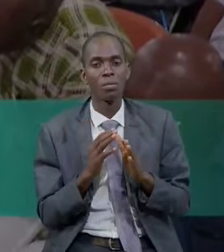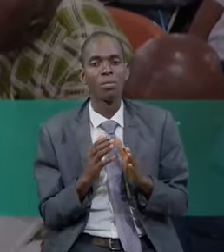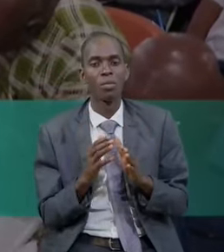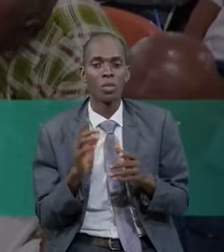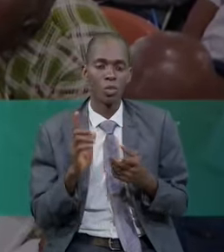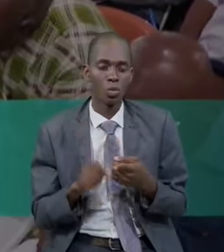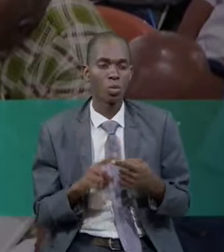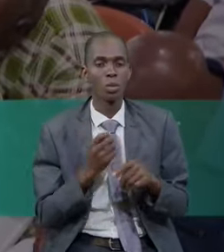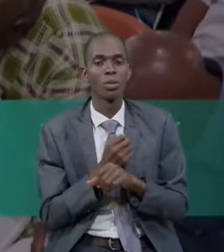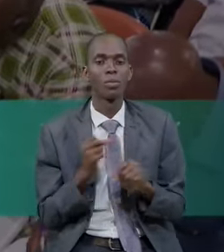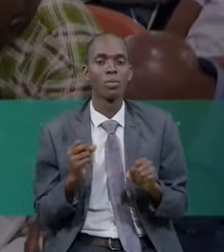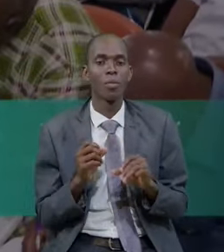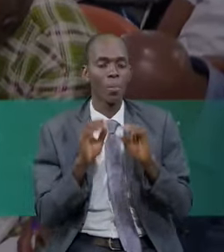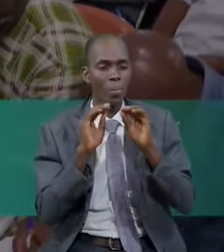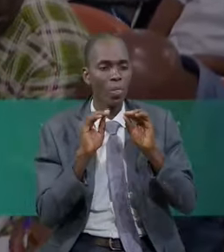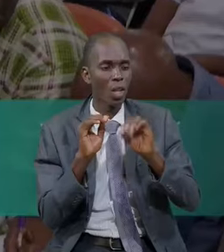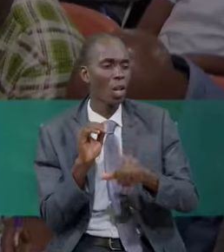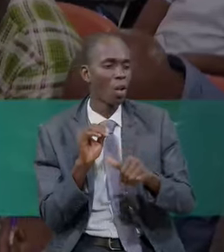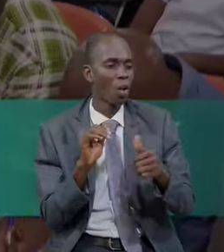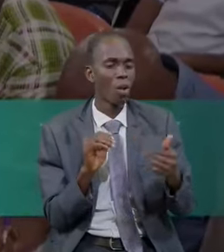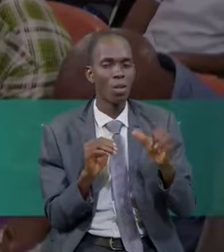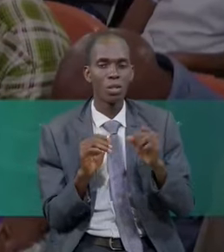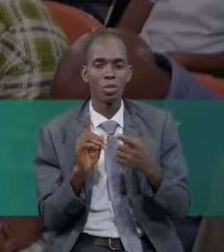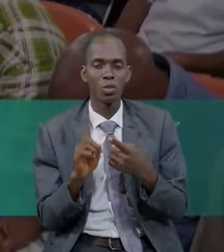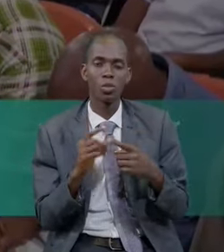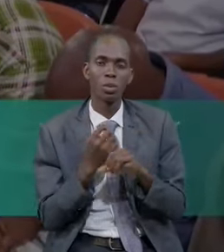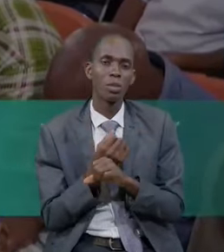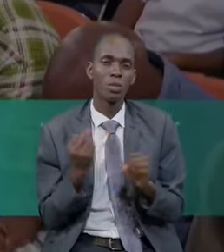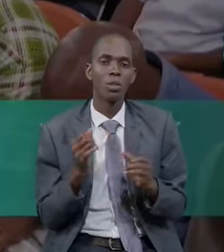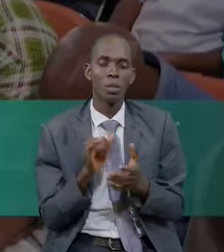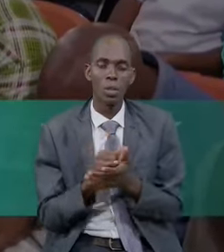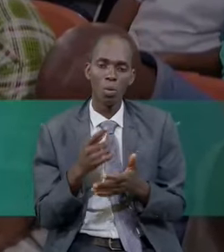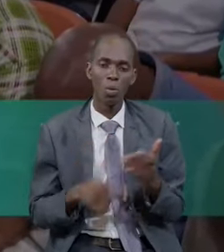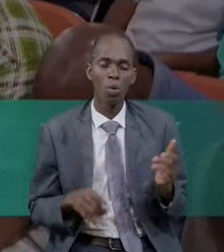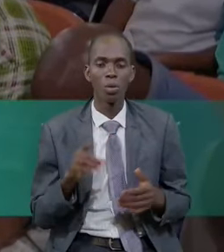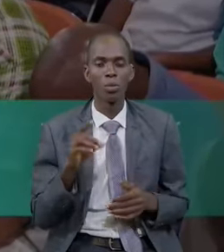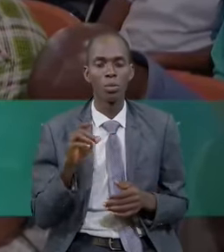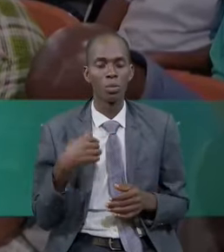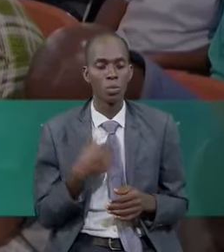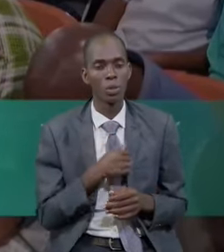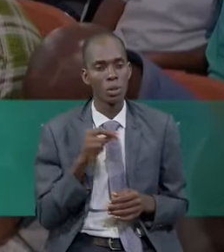pour le salut. C'est ce qu'il a fait. En Psaume 51,